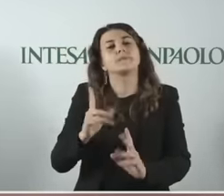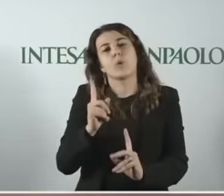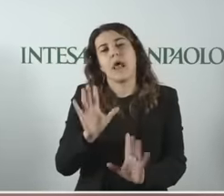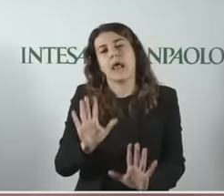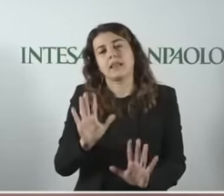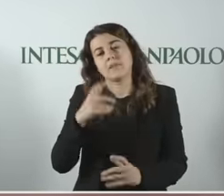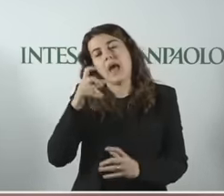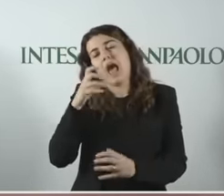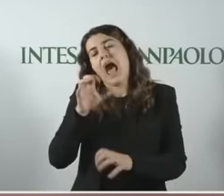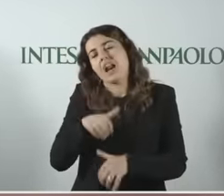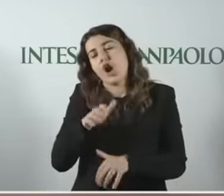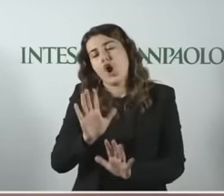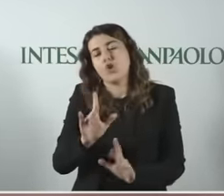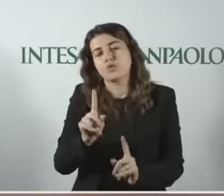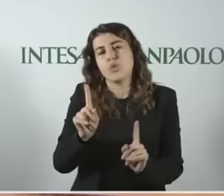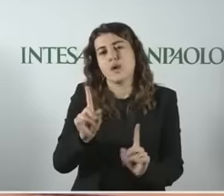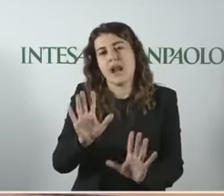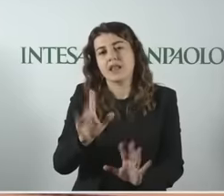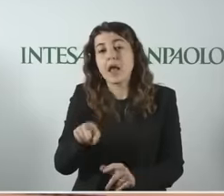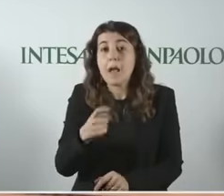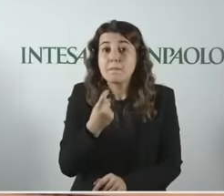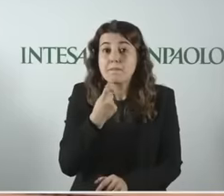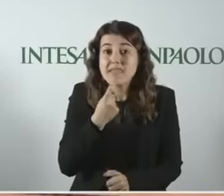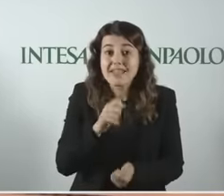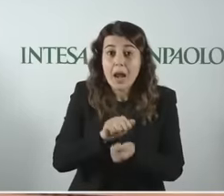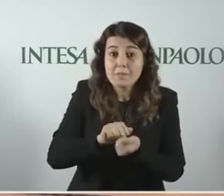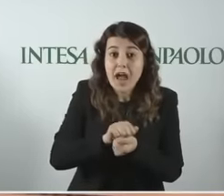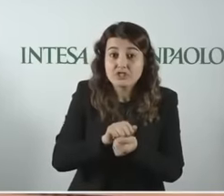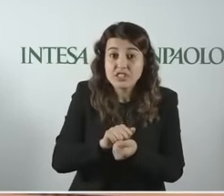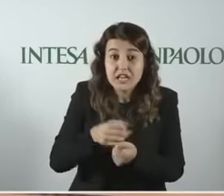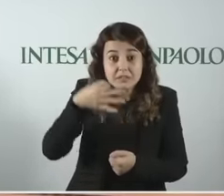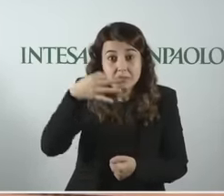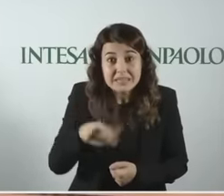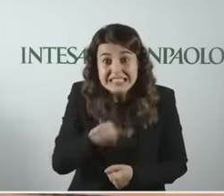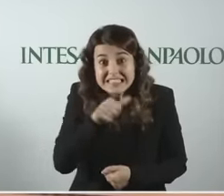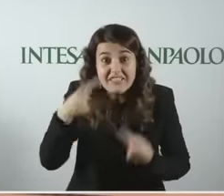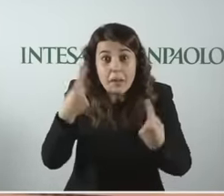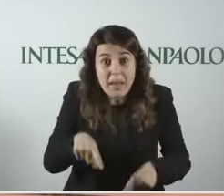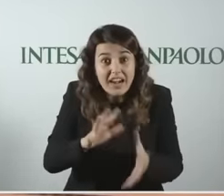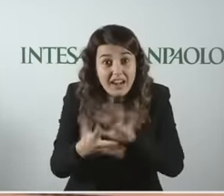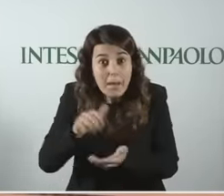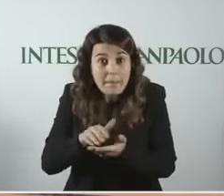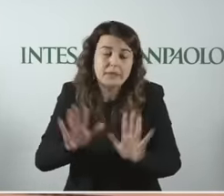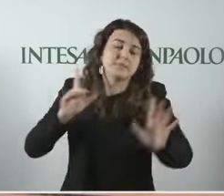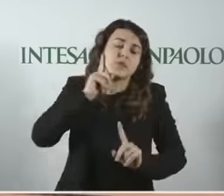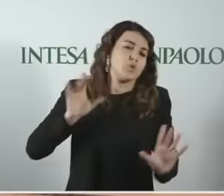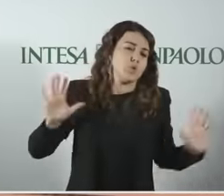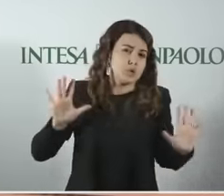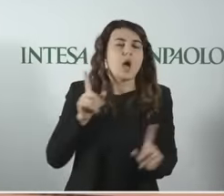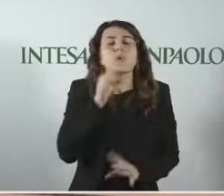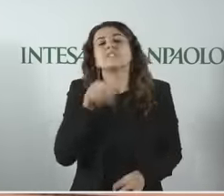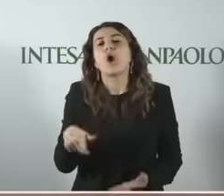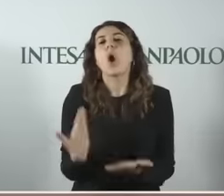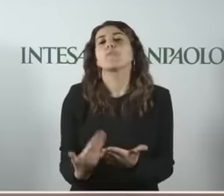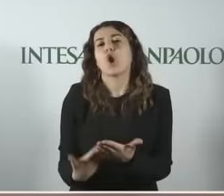ogni tanto gli archeologi hanno le chiamiamo pietre da macinazione Ma non è che siamo proprio sicuri che servivano per quello Ecco quindi diciamo in quel caso lì non è